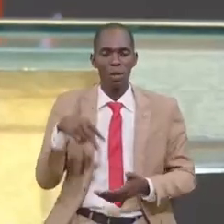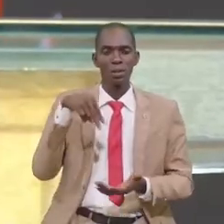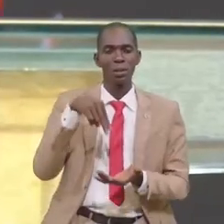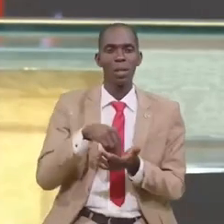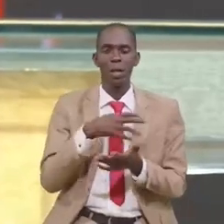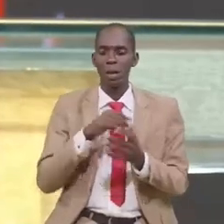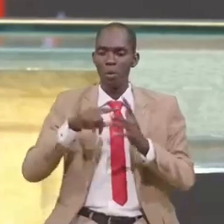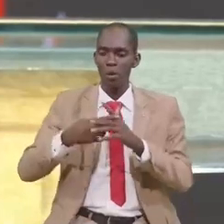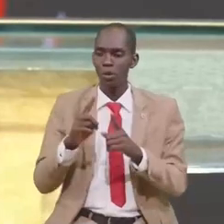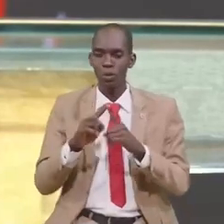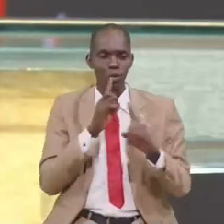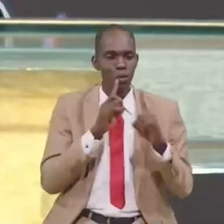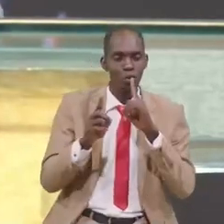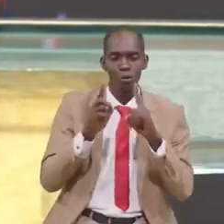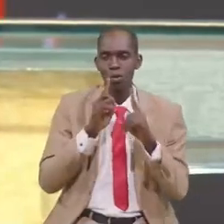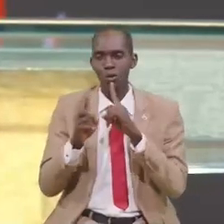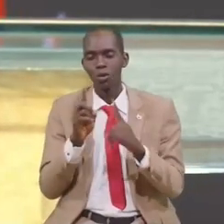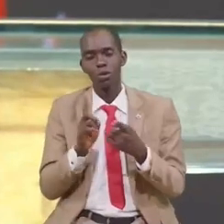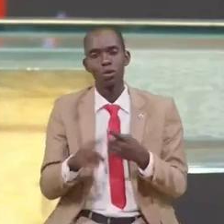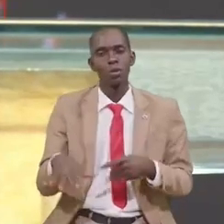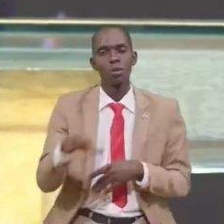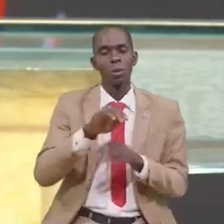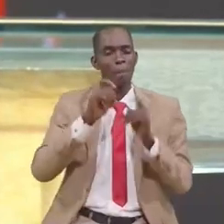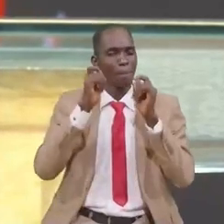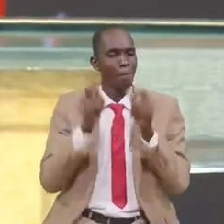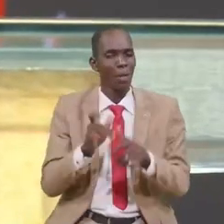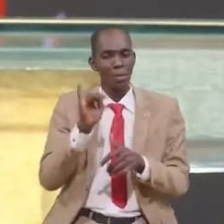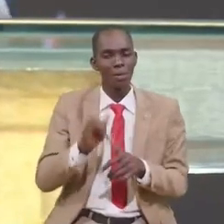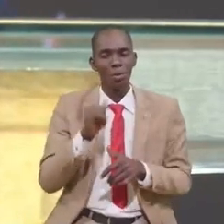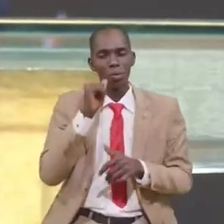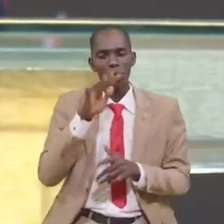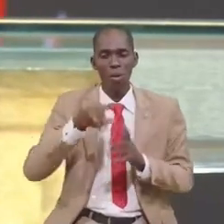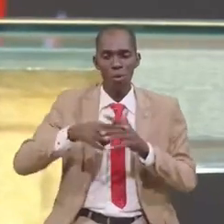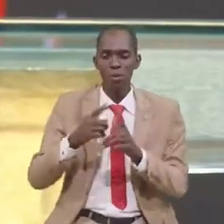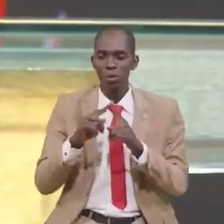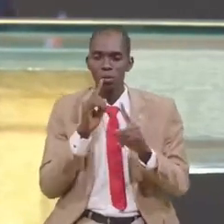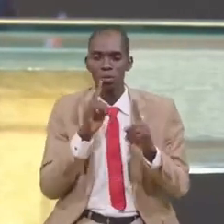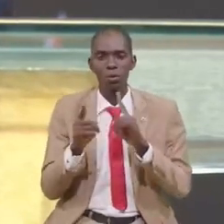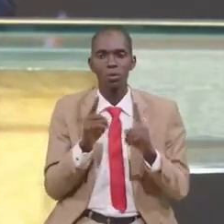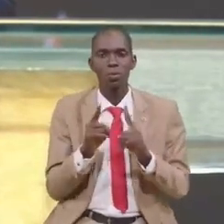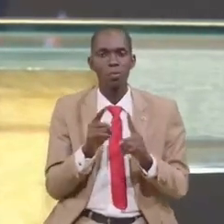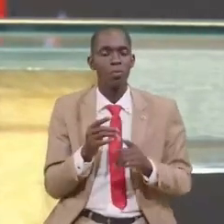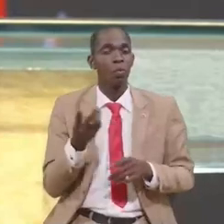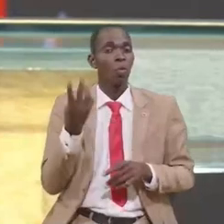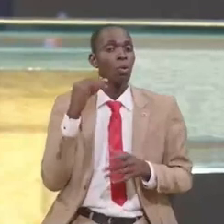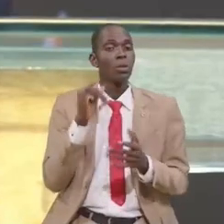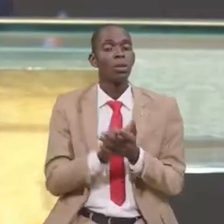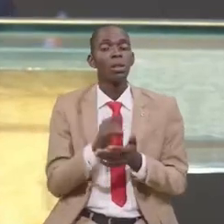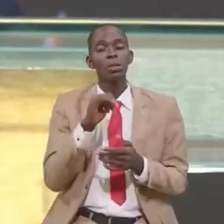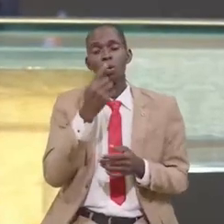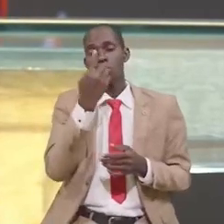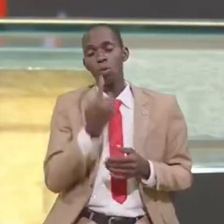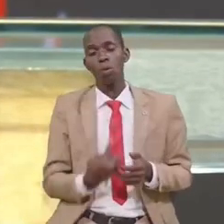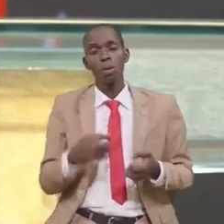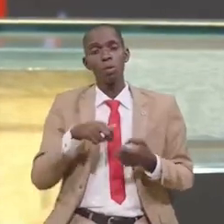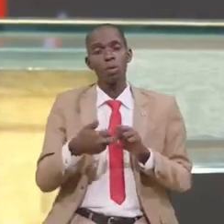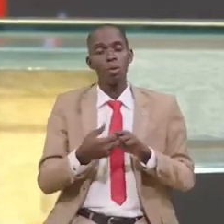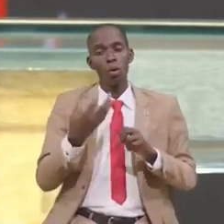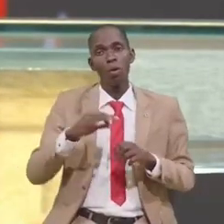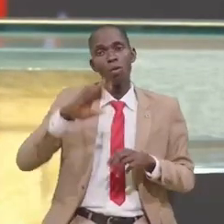En l'instant, elle se leva et les servit. À l'instant, elle se leva et les servit. Est-ce le seul